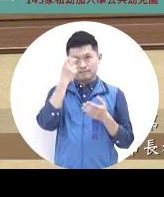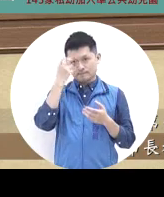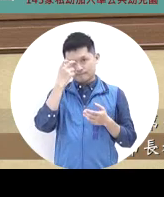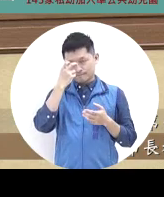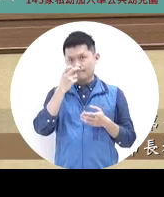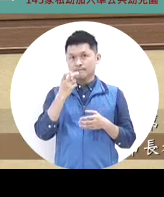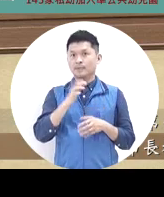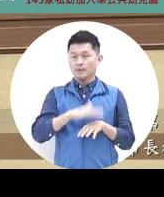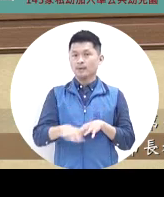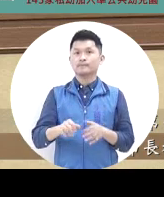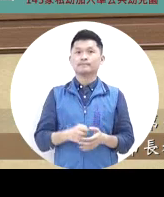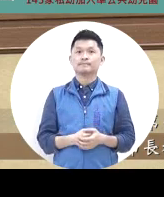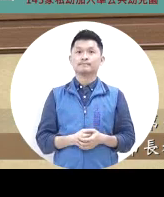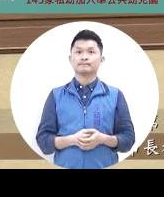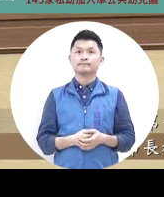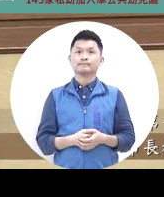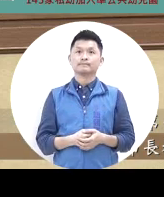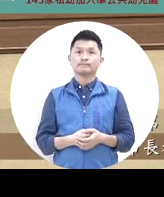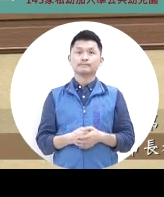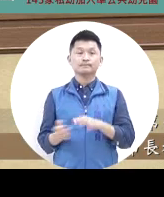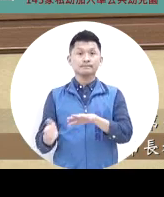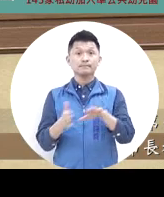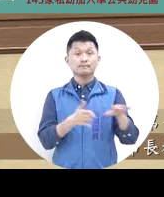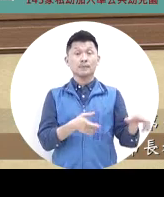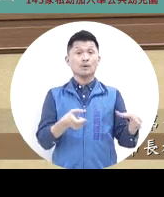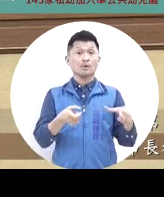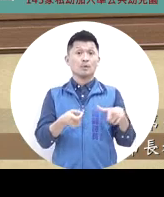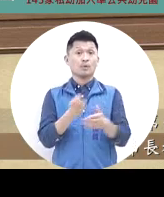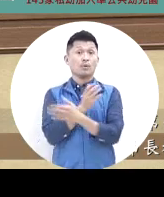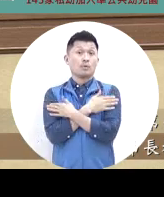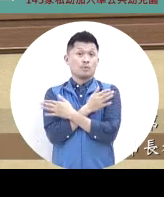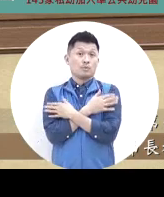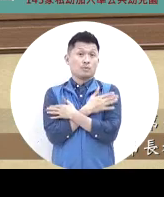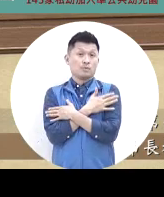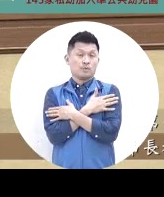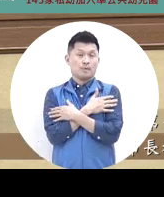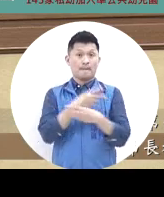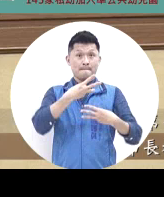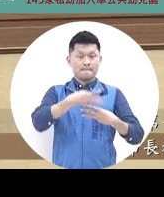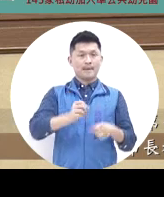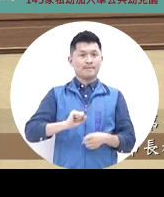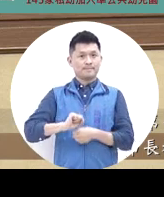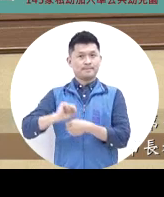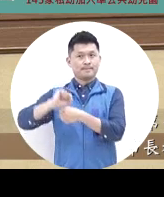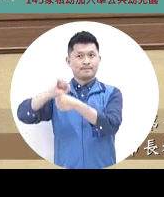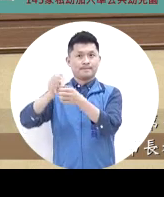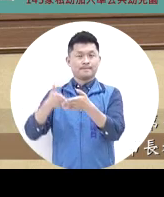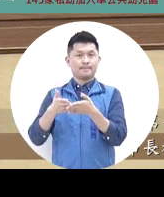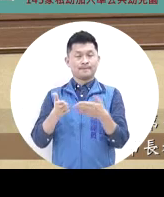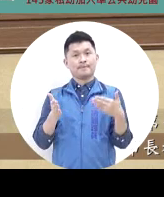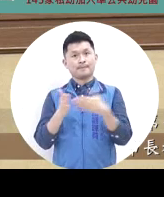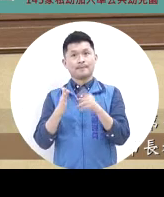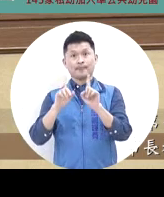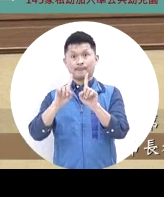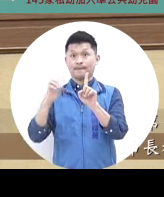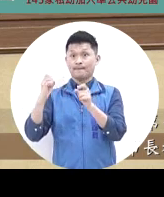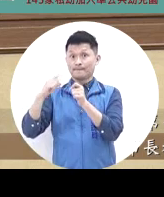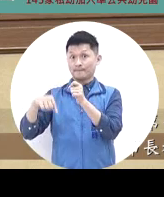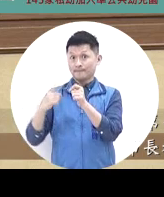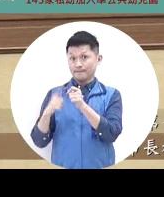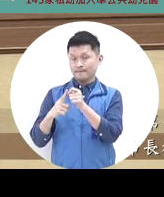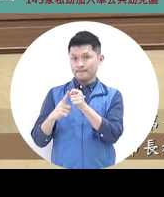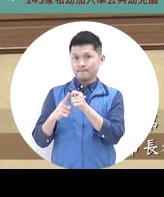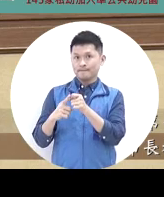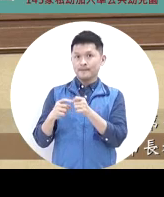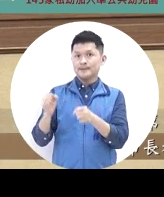至于有关公幼的部分，我们推动公幼的增班，到2010年度已增设幼